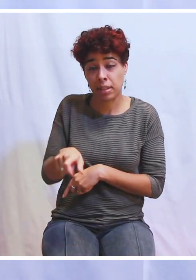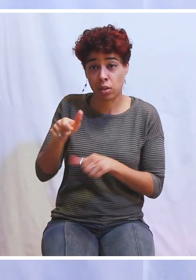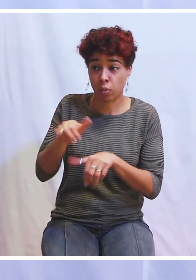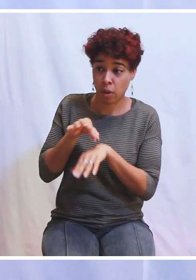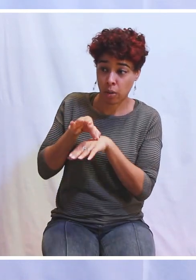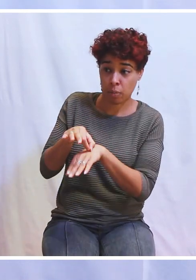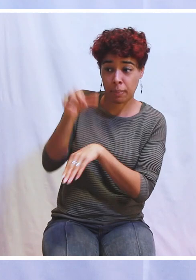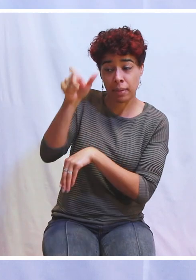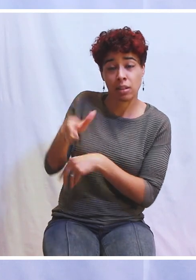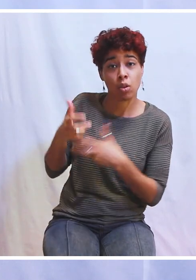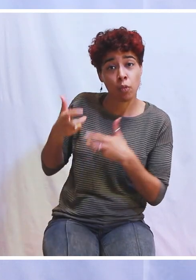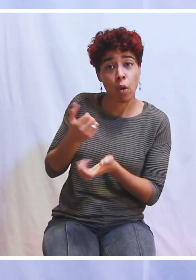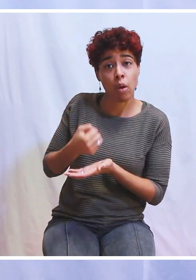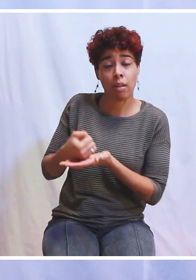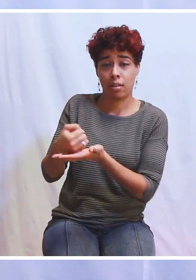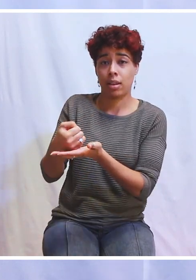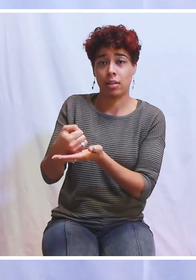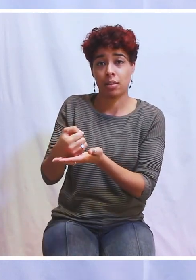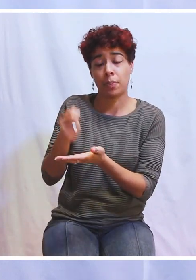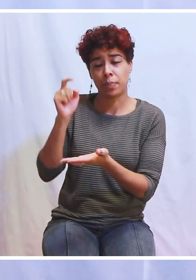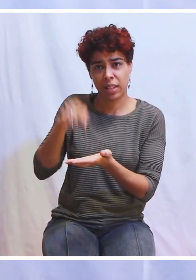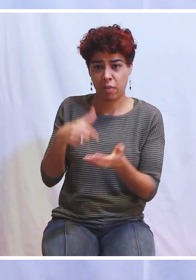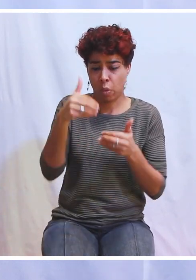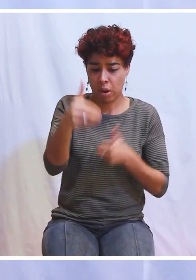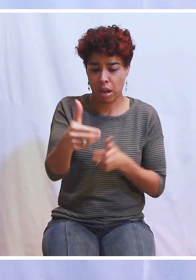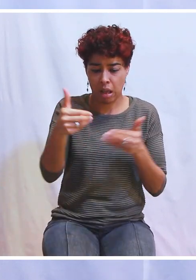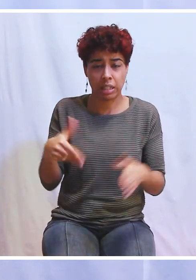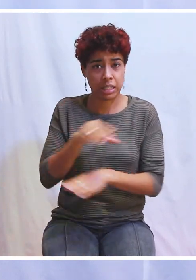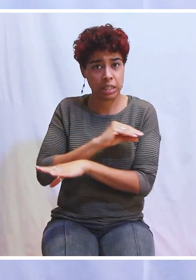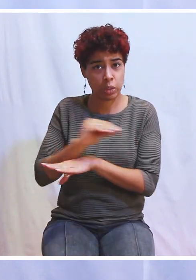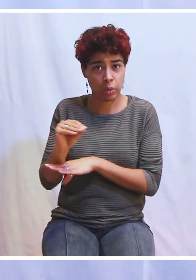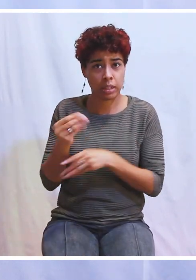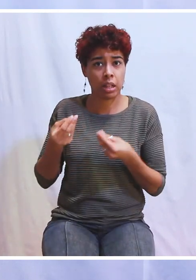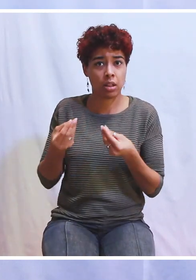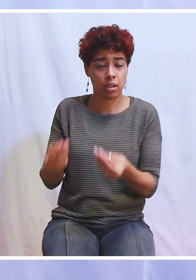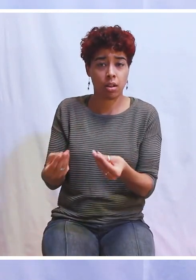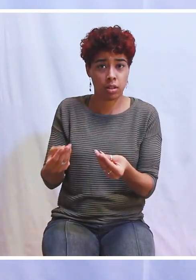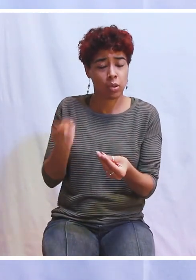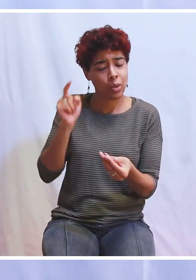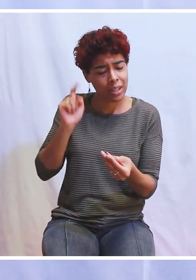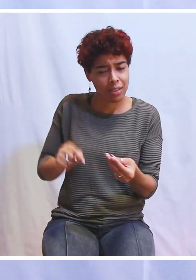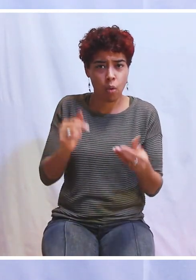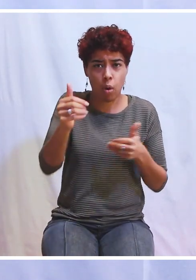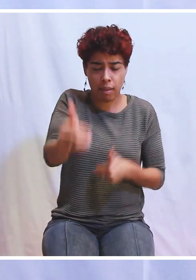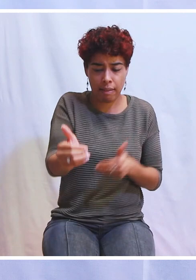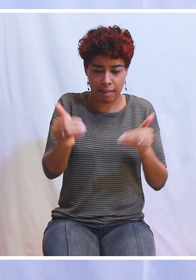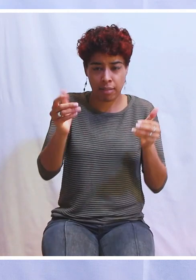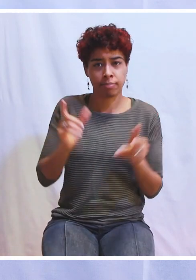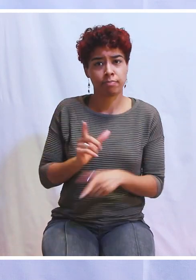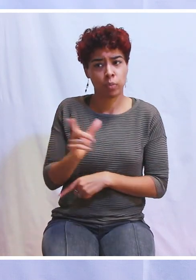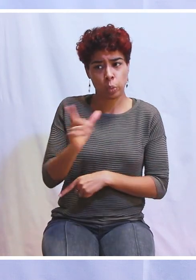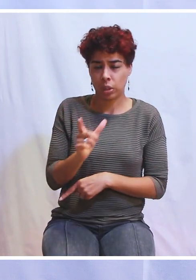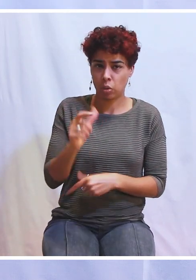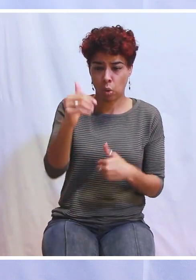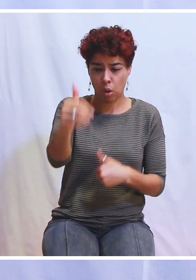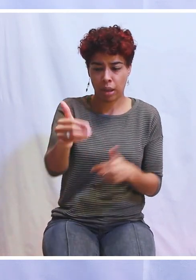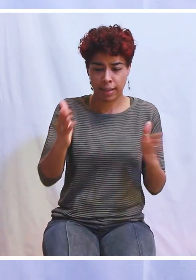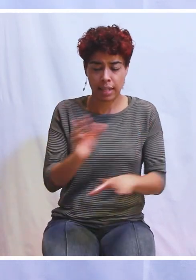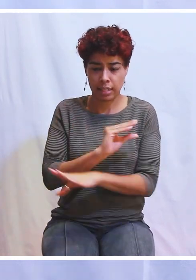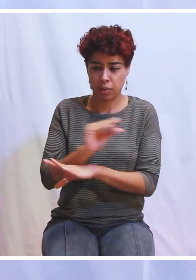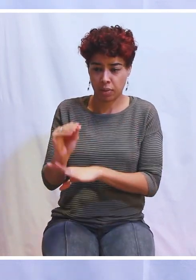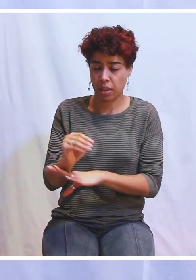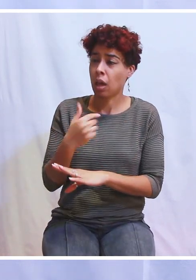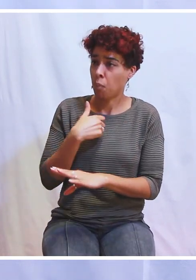on veut aider quelqu'un. On doit être dans un cadre sécuritaire. Donc, pose un cadre sécuritaire avec la personne. À dire, moi,